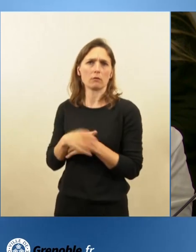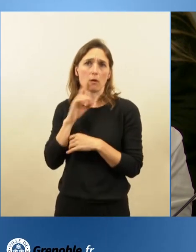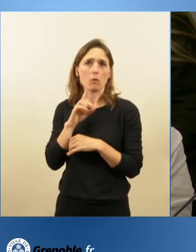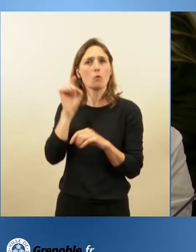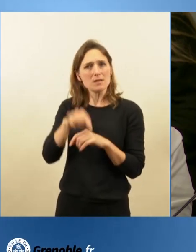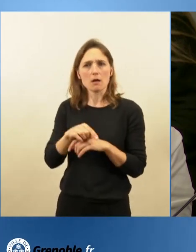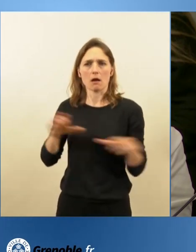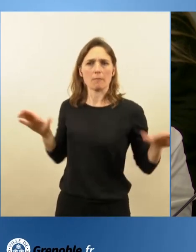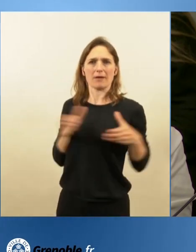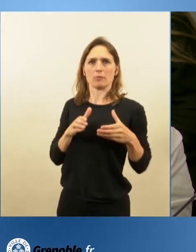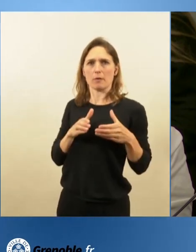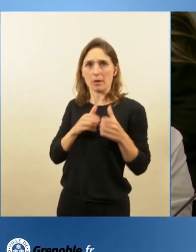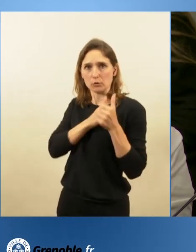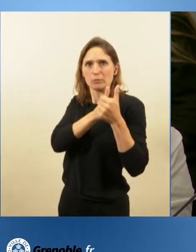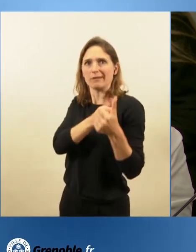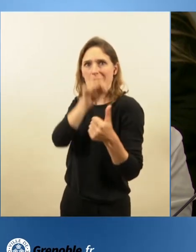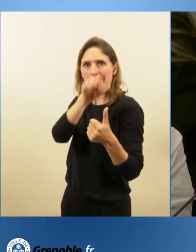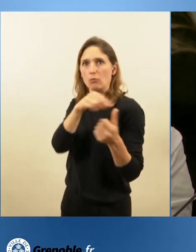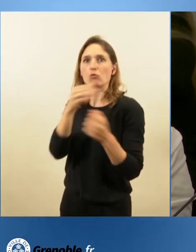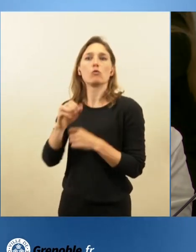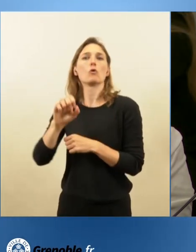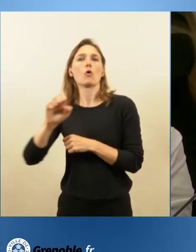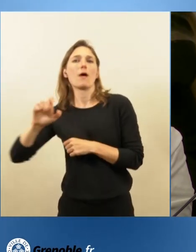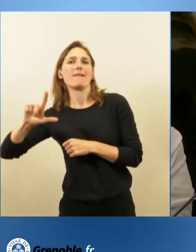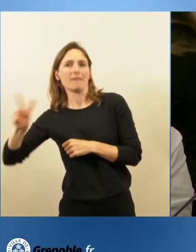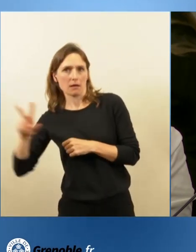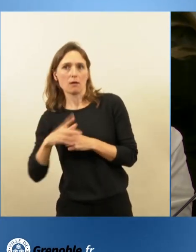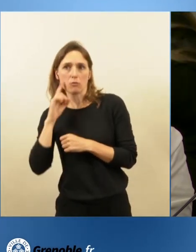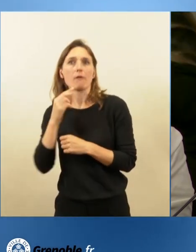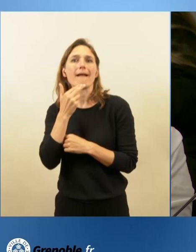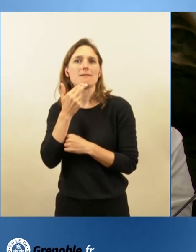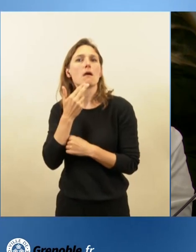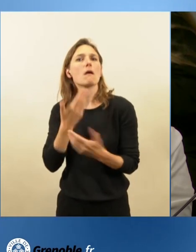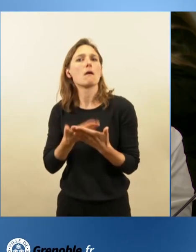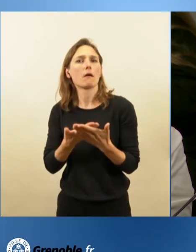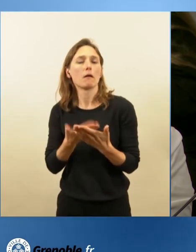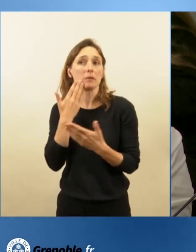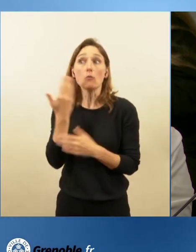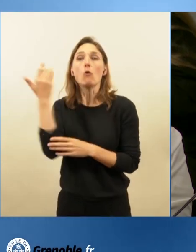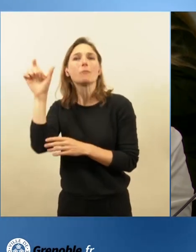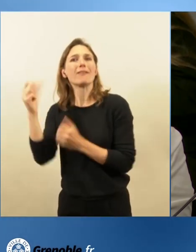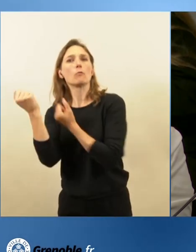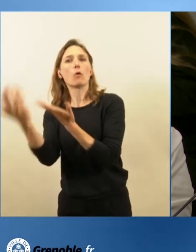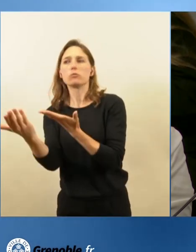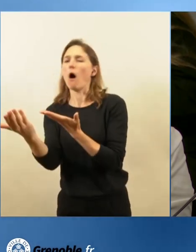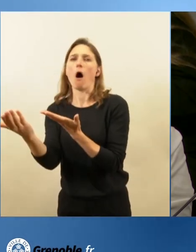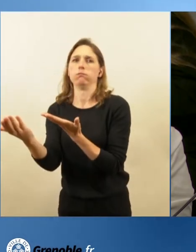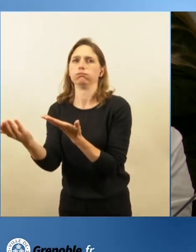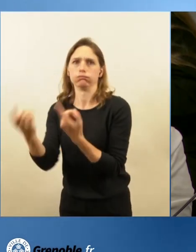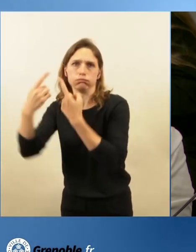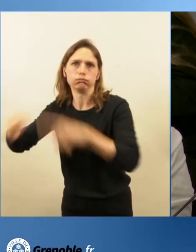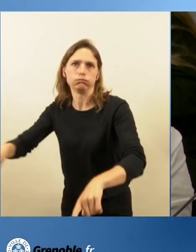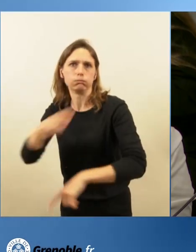et EELV pour être de qualité et que s'il portait il est porté par une autre personne d'obédience différente